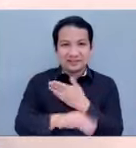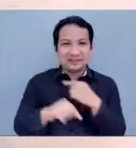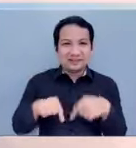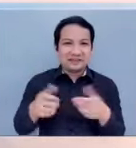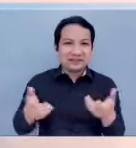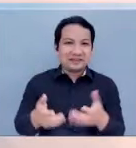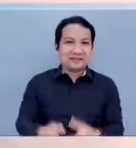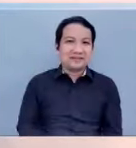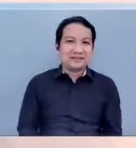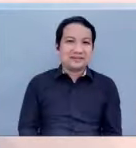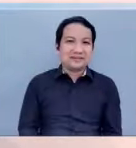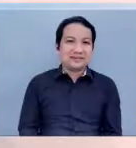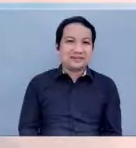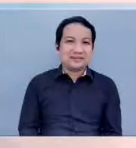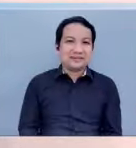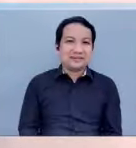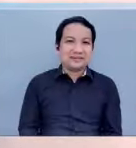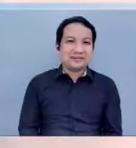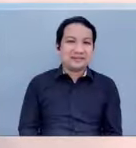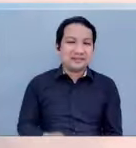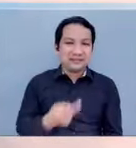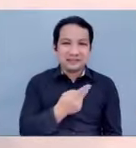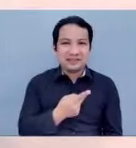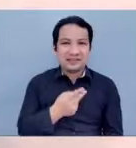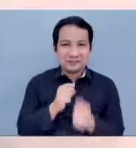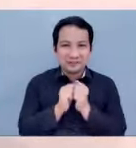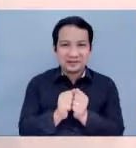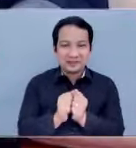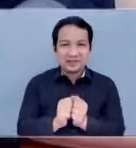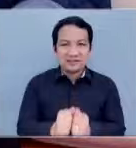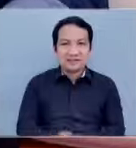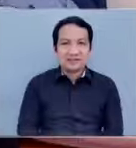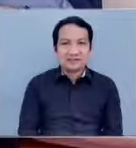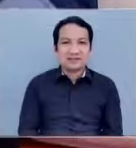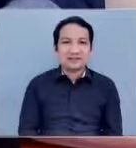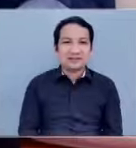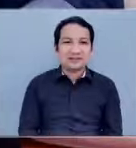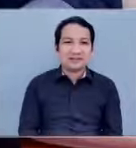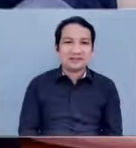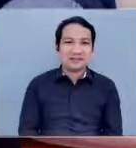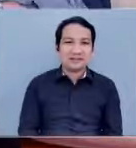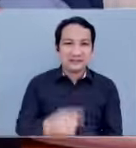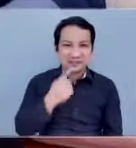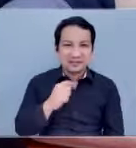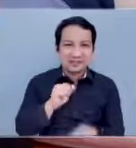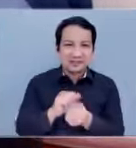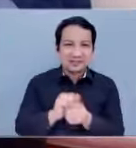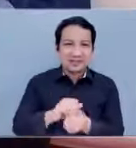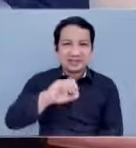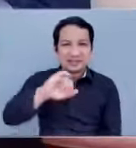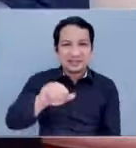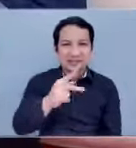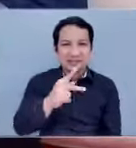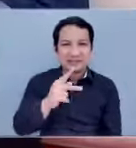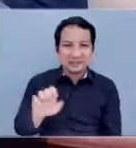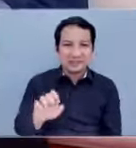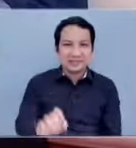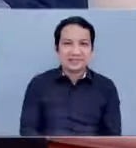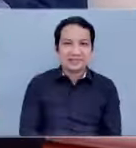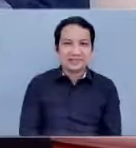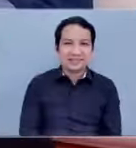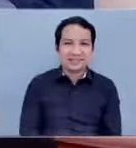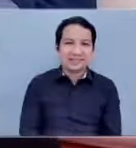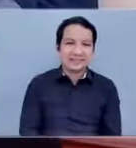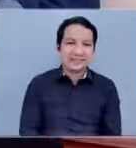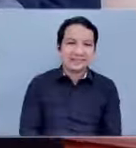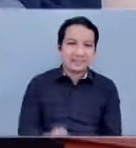sana makatrabaho din. Sana! That would be nice. No, kami ni Jake lagi magkasama eh. I know. Wait, naman sana. Joseph, I want to